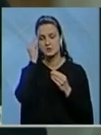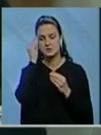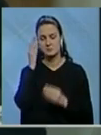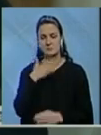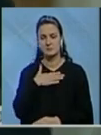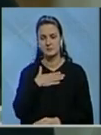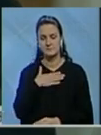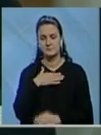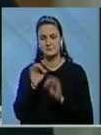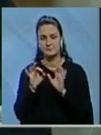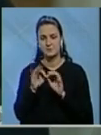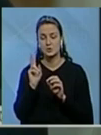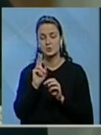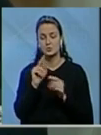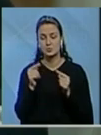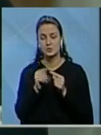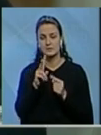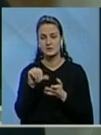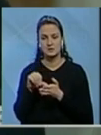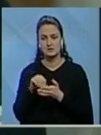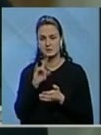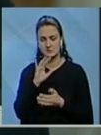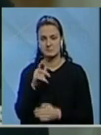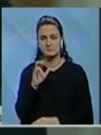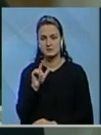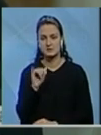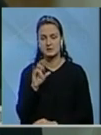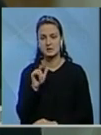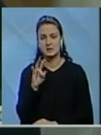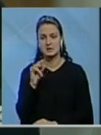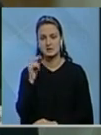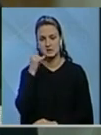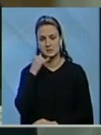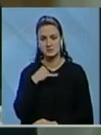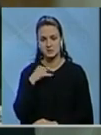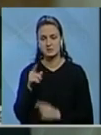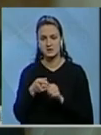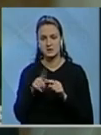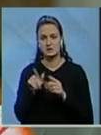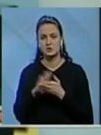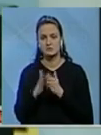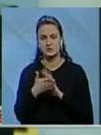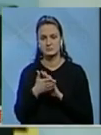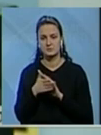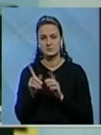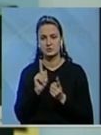ხედვები. ზუსტად არ ვიცი, ვინ დაესწრება შეხვედრას, თუმცა ბატონი ბიზინა გეგიძე დამიკავშირდა მე და ეს შეხვედრა ასე შეთანხმდა.